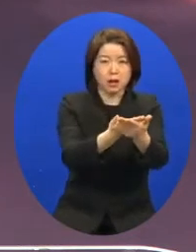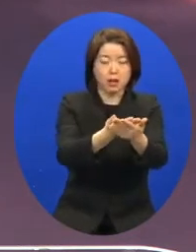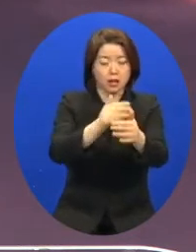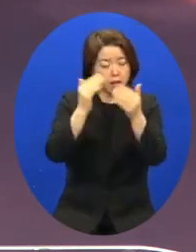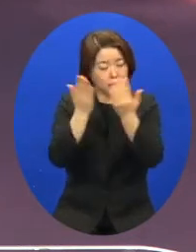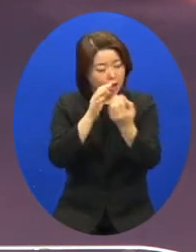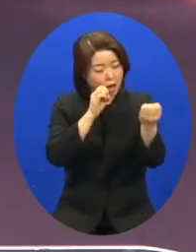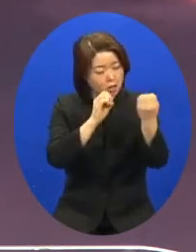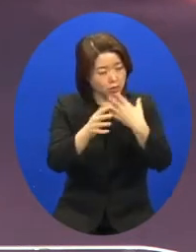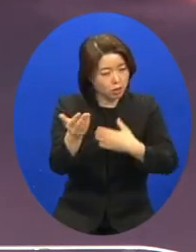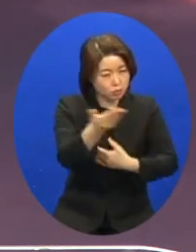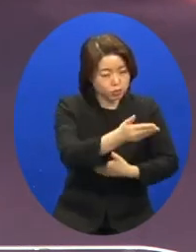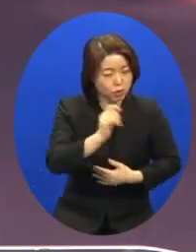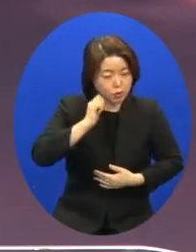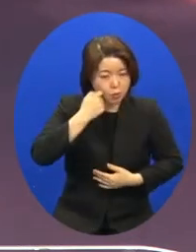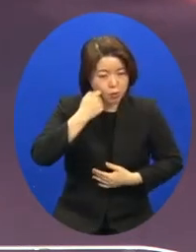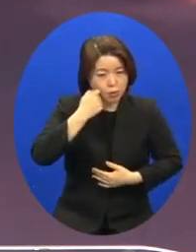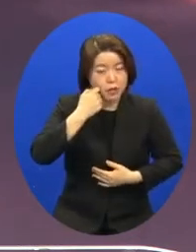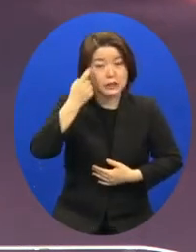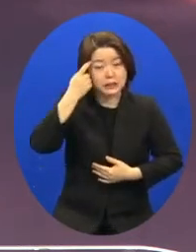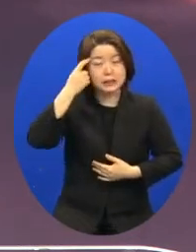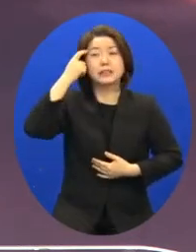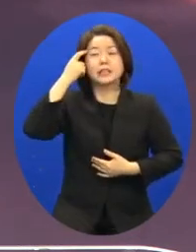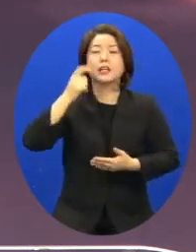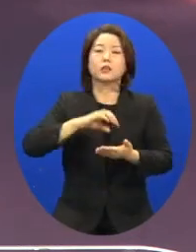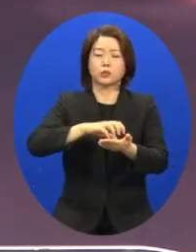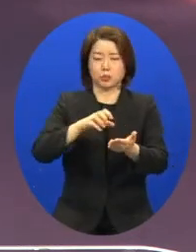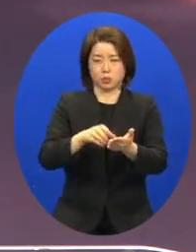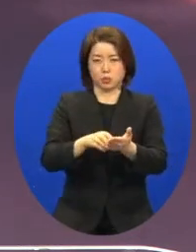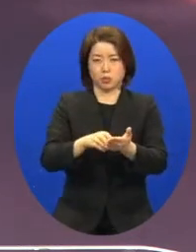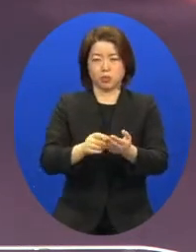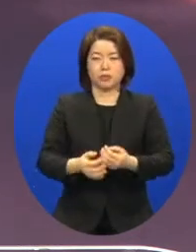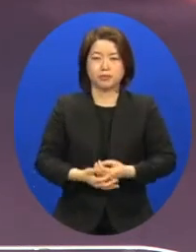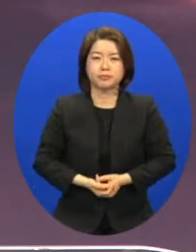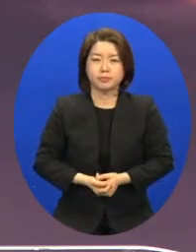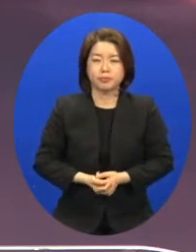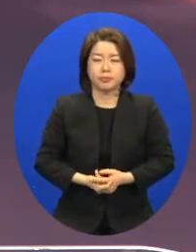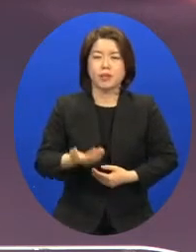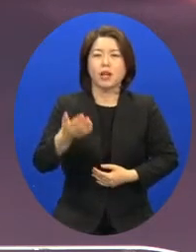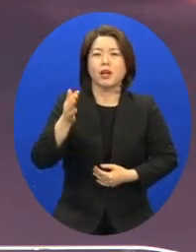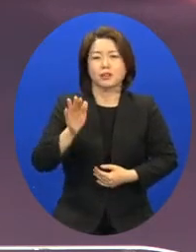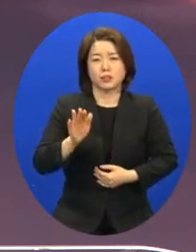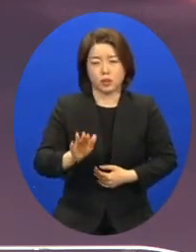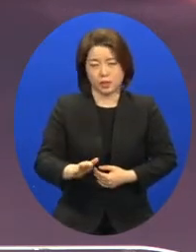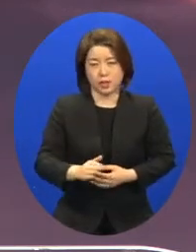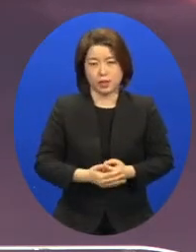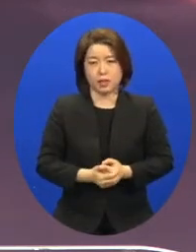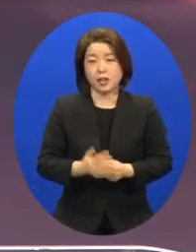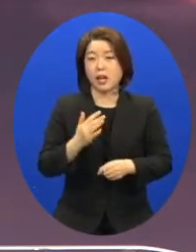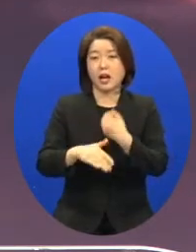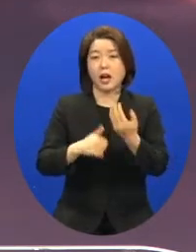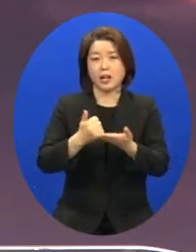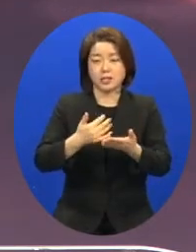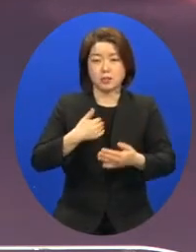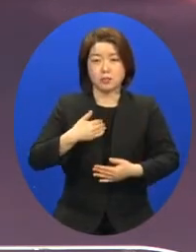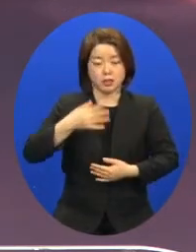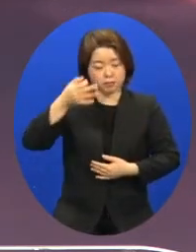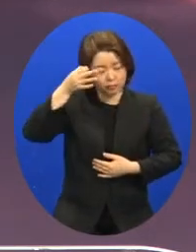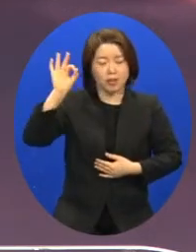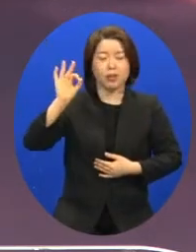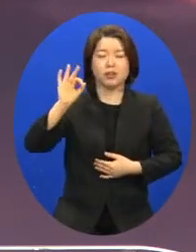해주셔서 그러신가 그런 생각이 들 정도였어요. 그런데 하나님 깨우쳐